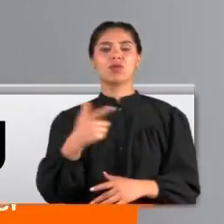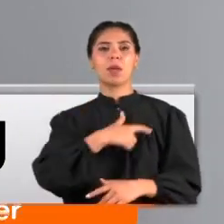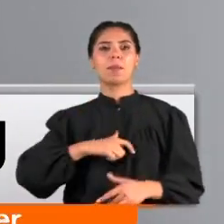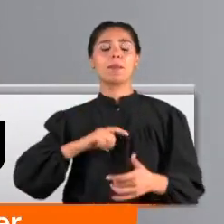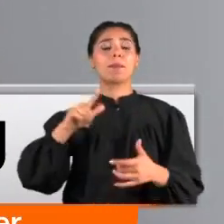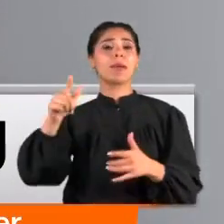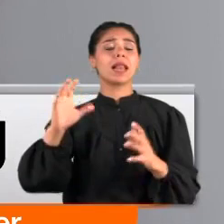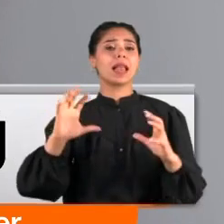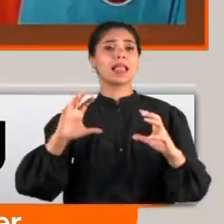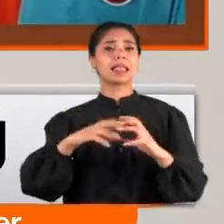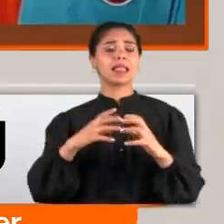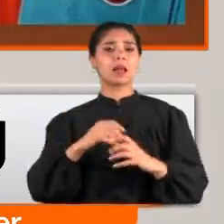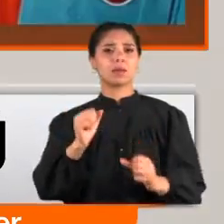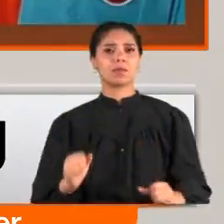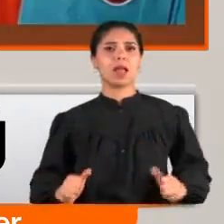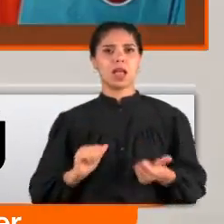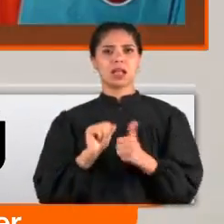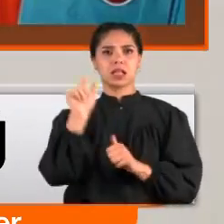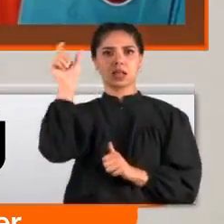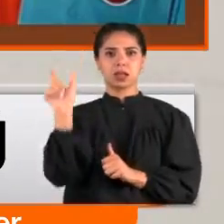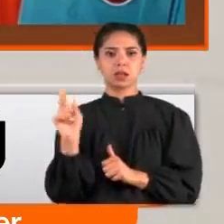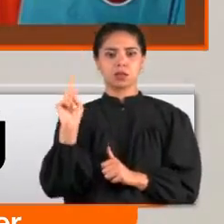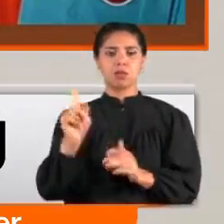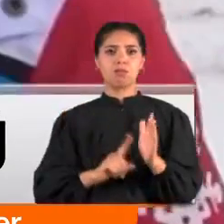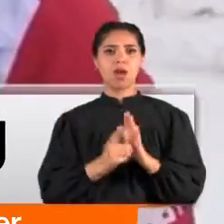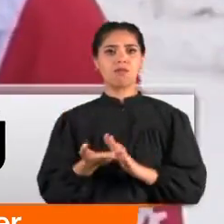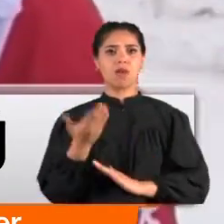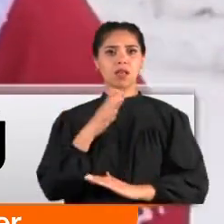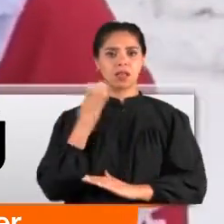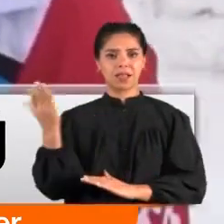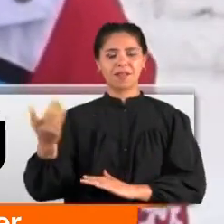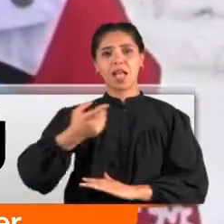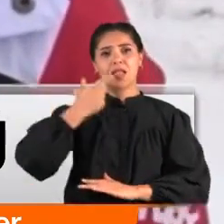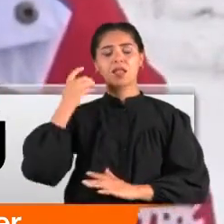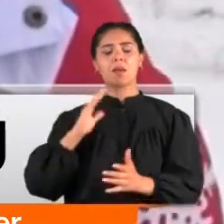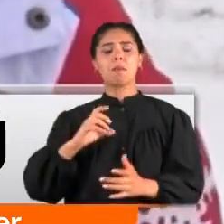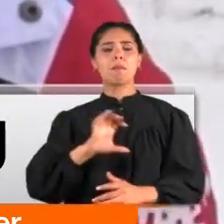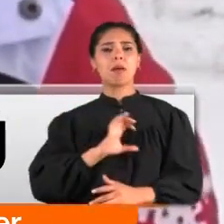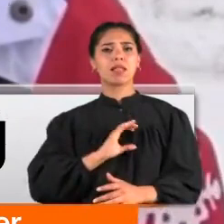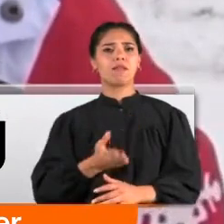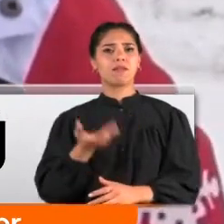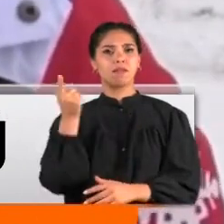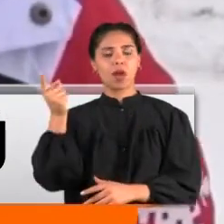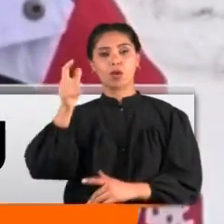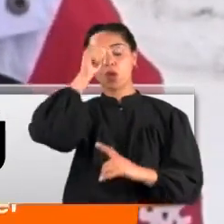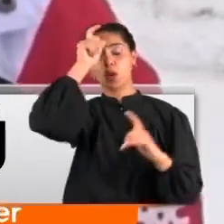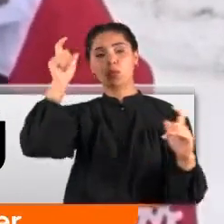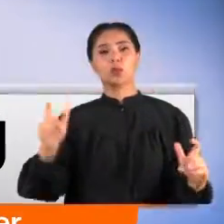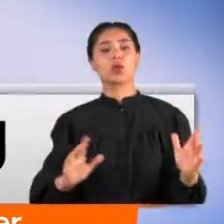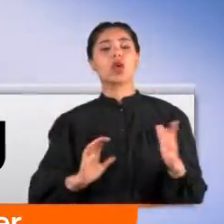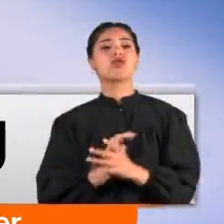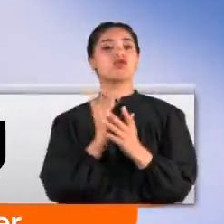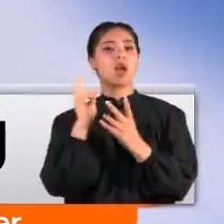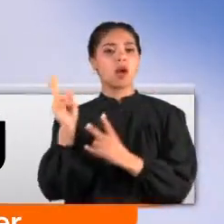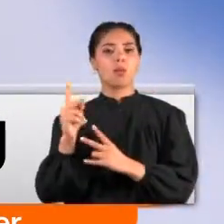kayak sporcusuydu. Başarılarıyla kayak pistinin tozunu attırıyordu. Geçmişi madalyalarla doluydu. Türkiye şampiyonuydu.